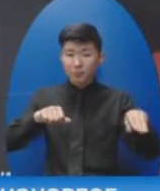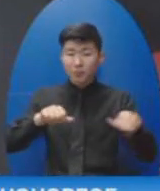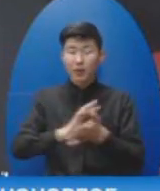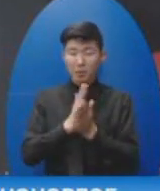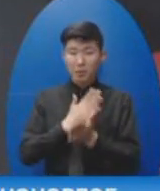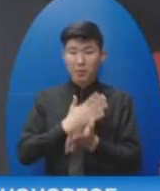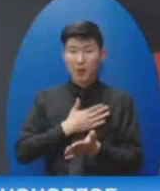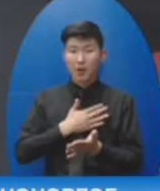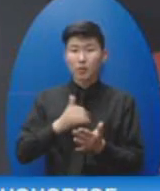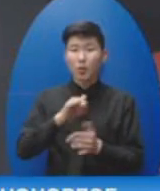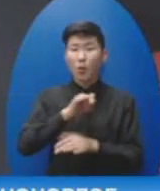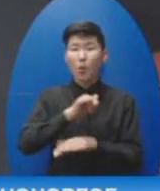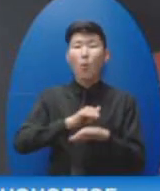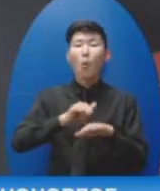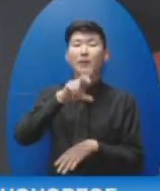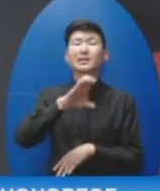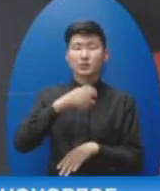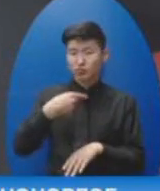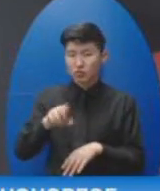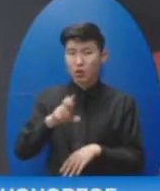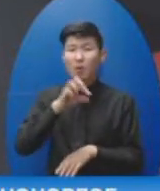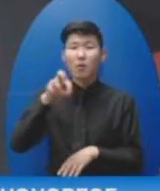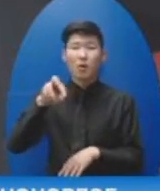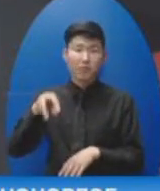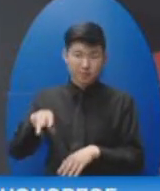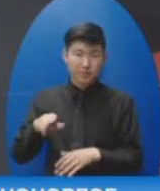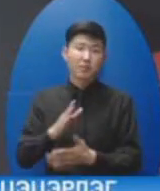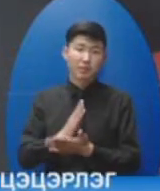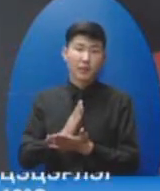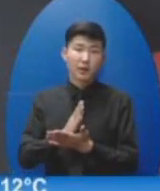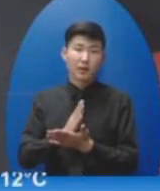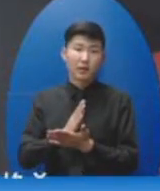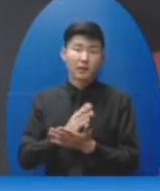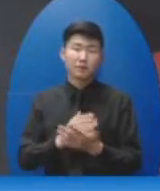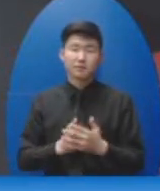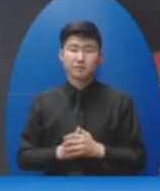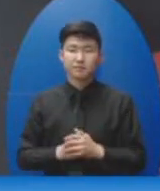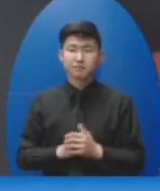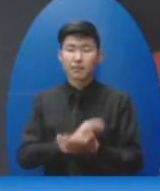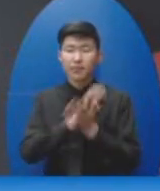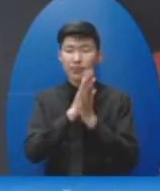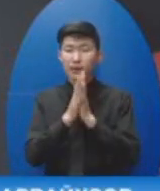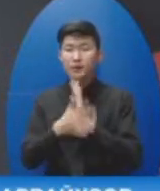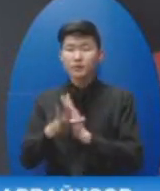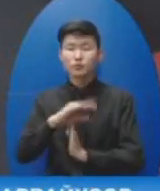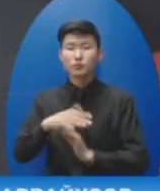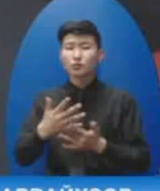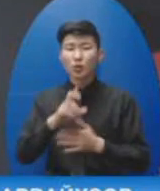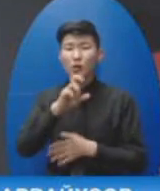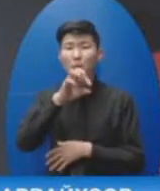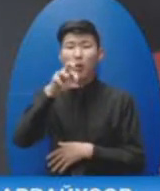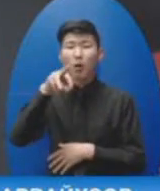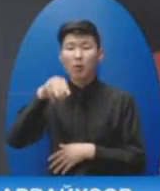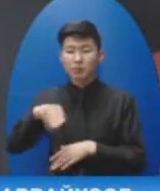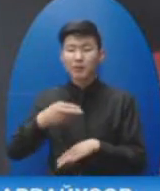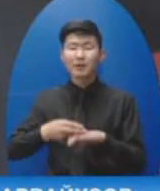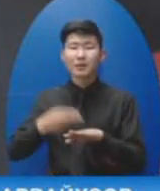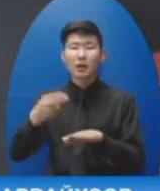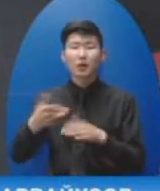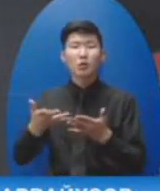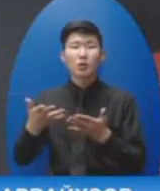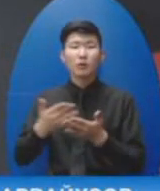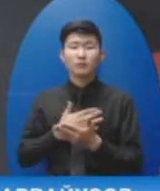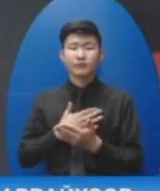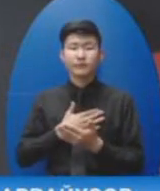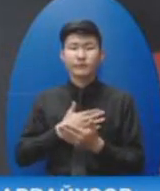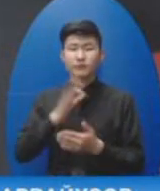бомбтууд байгаад байгаа юм л да энэ. Энэ асуудал. Гэвч одоо юу гэдэг нь бомбын дарга нь болохоор манай нэг